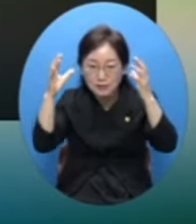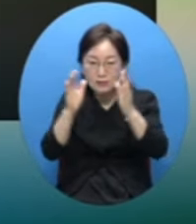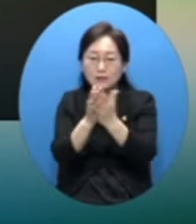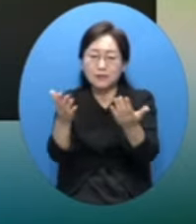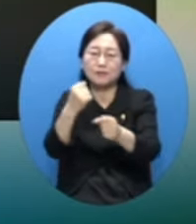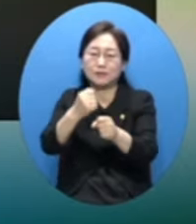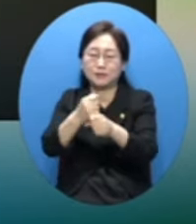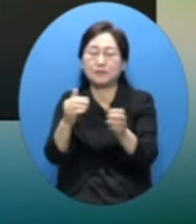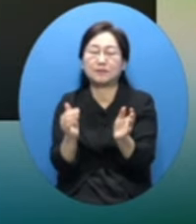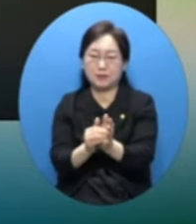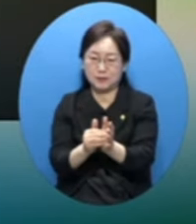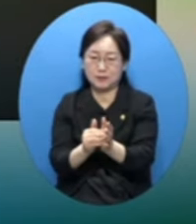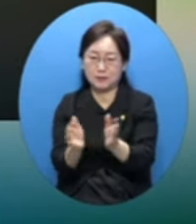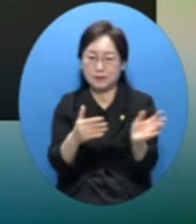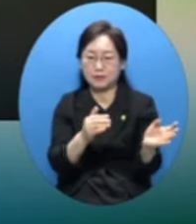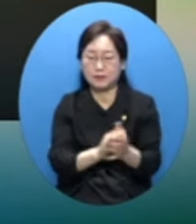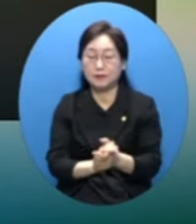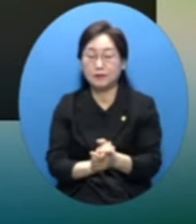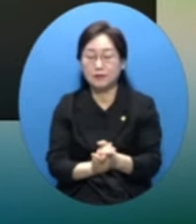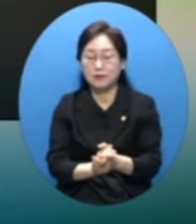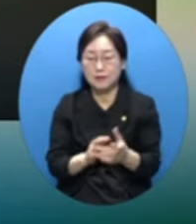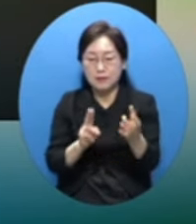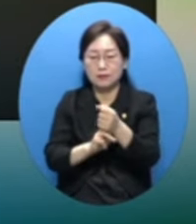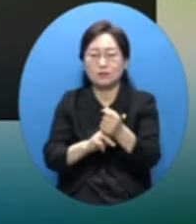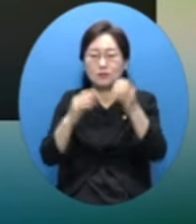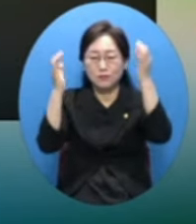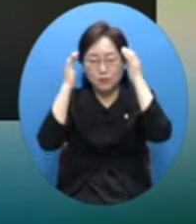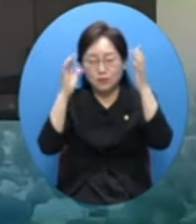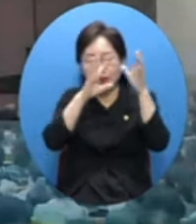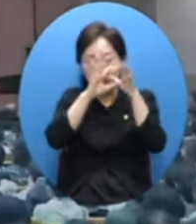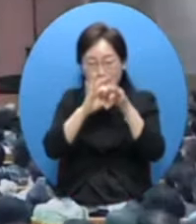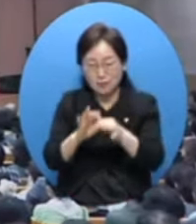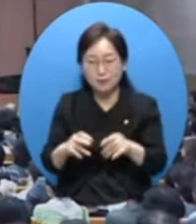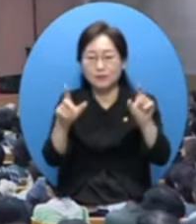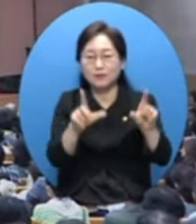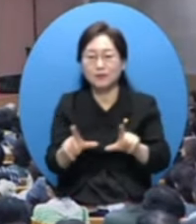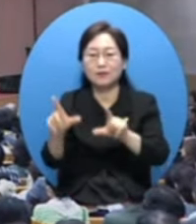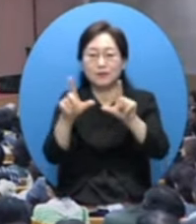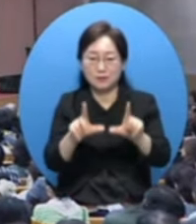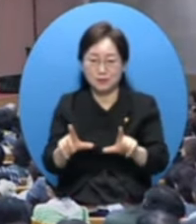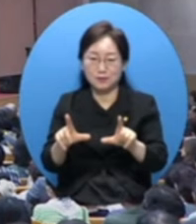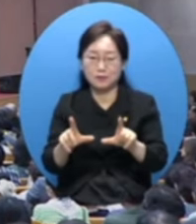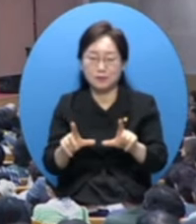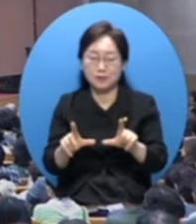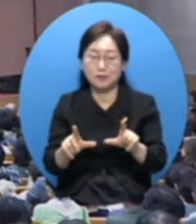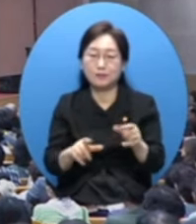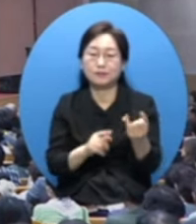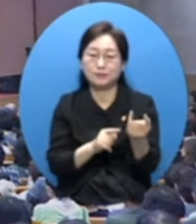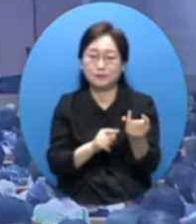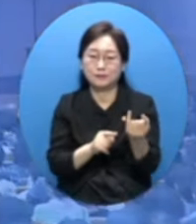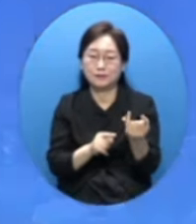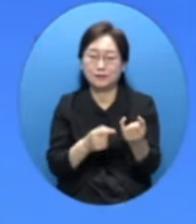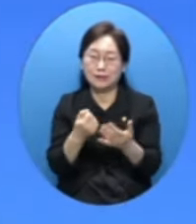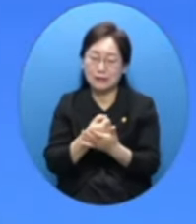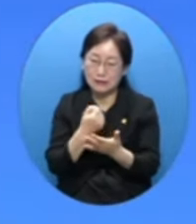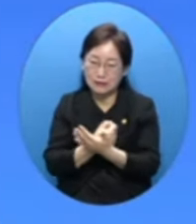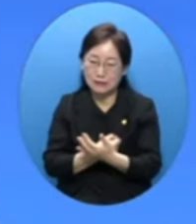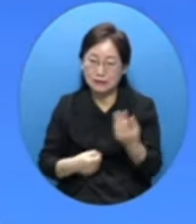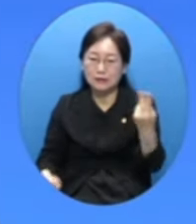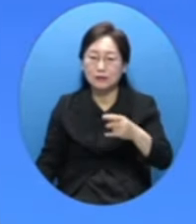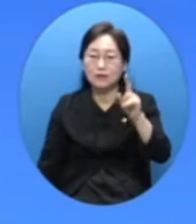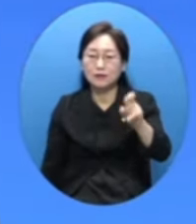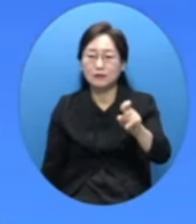이렇게 기적적인 고난과 기적의 연속의 삶을 살던 그녀가 안타깝게도